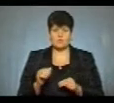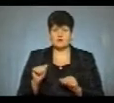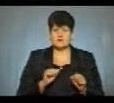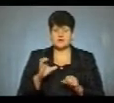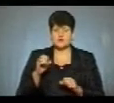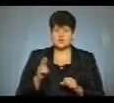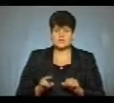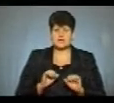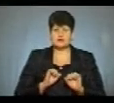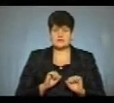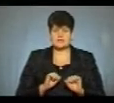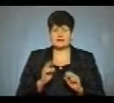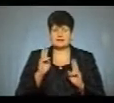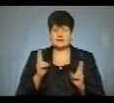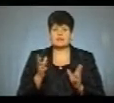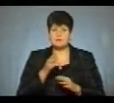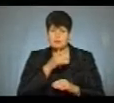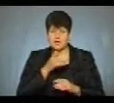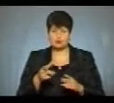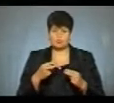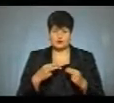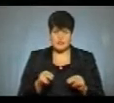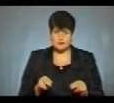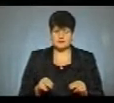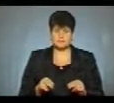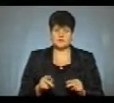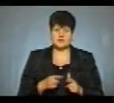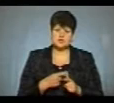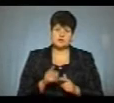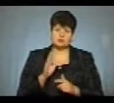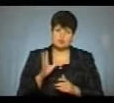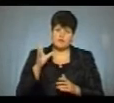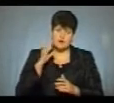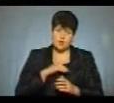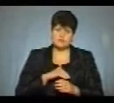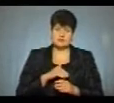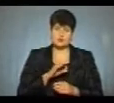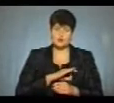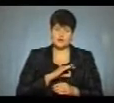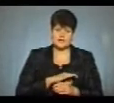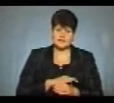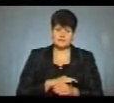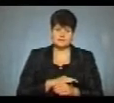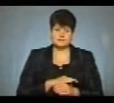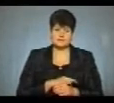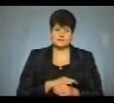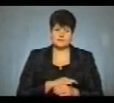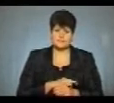захисту, я не знаю, в який період ви її продали, тобто, чи воно буде враховуватись ваш дохід, але